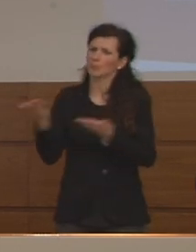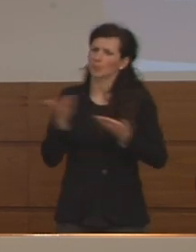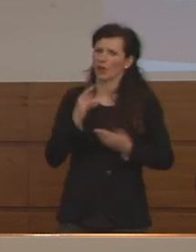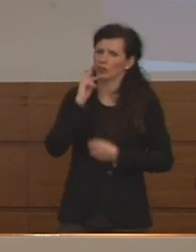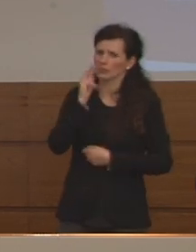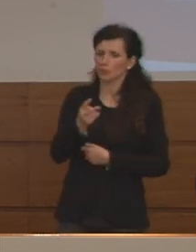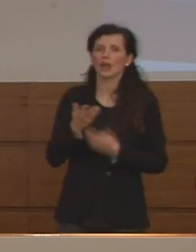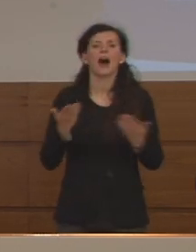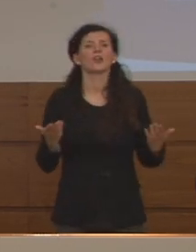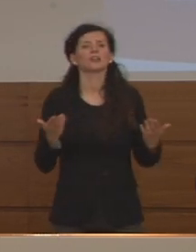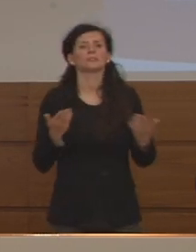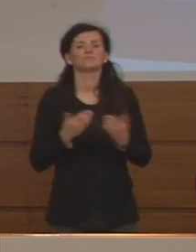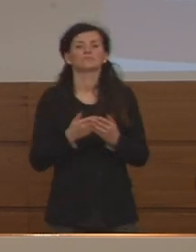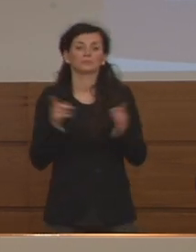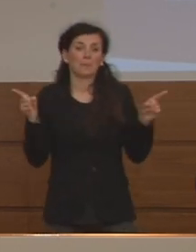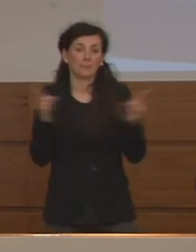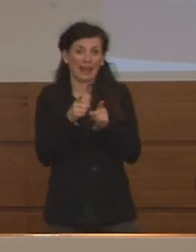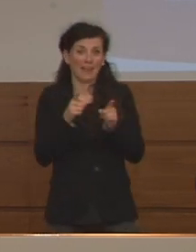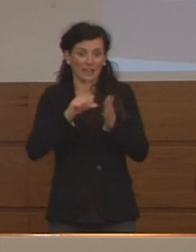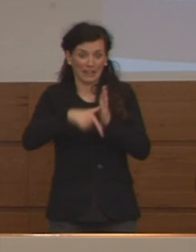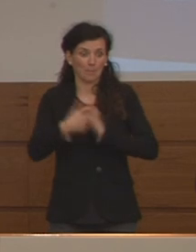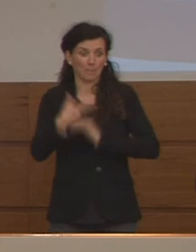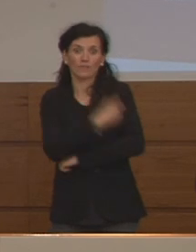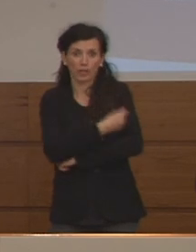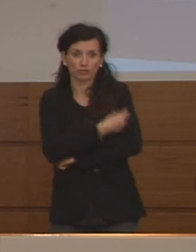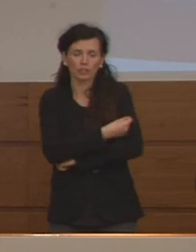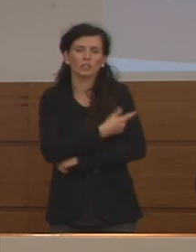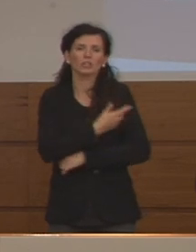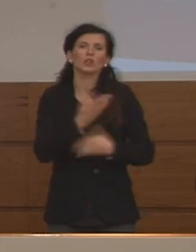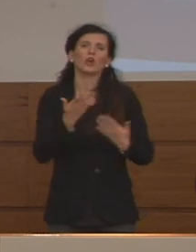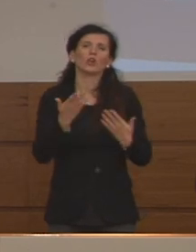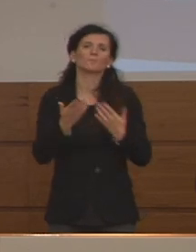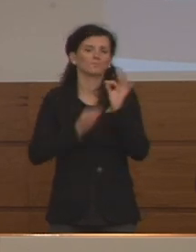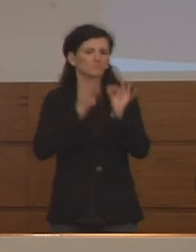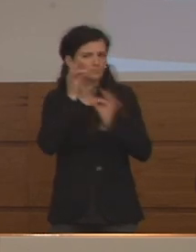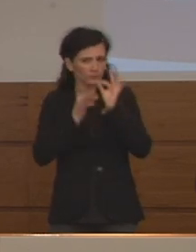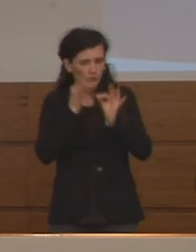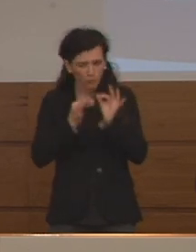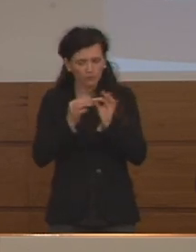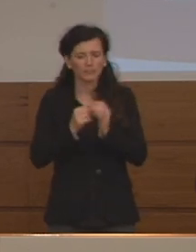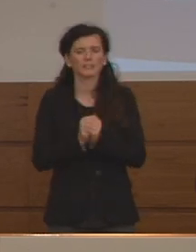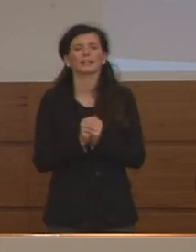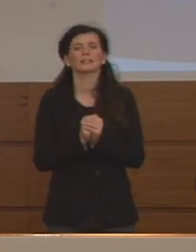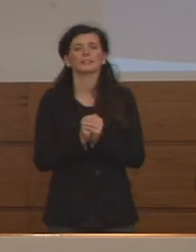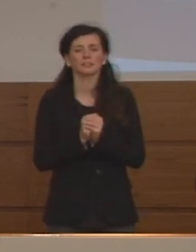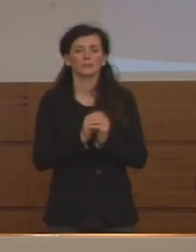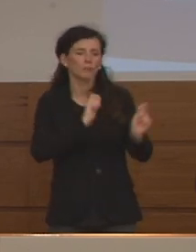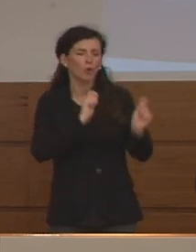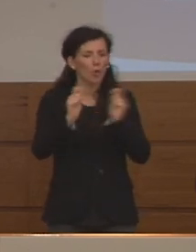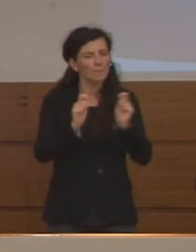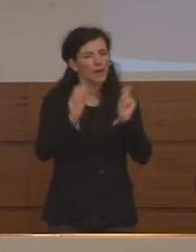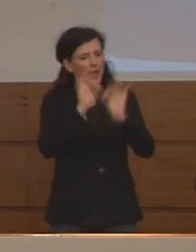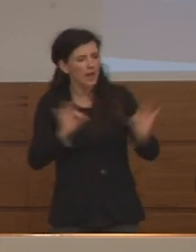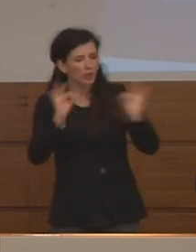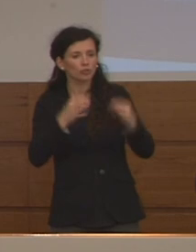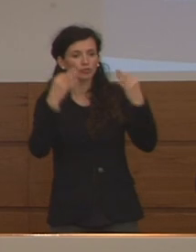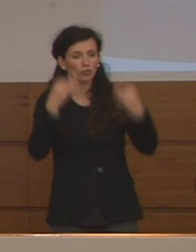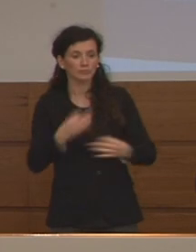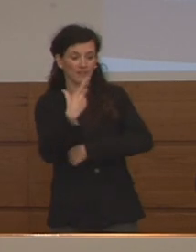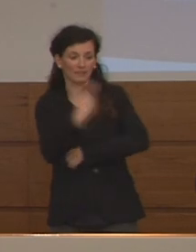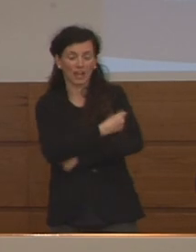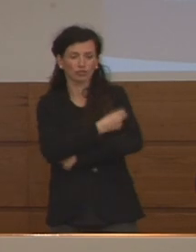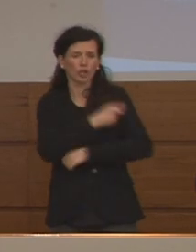allora guardi brevi significa questo è normalmente per arrivare a un vaccino che venga commercializzato il tempo